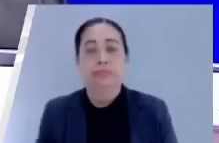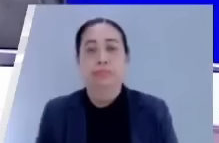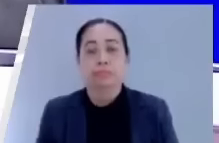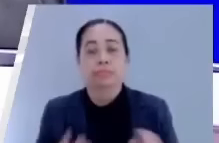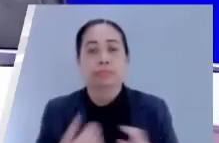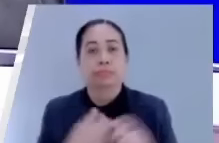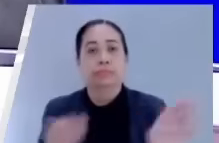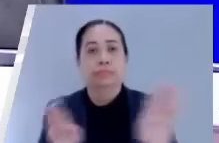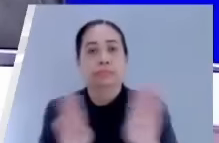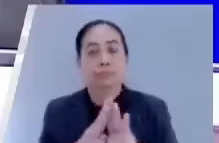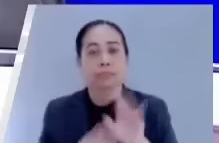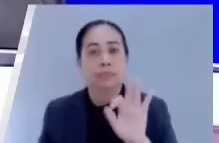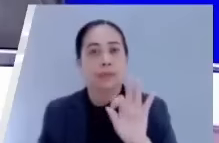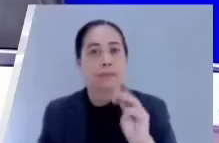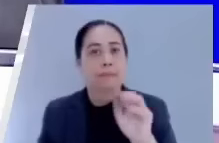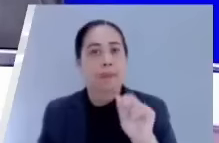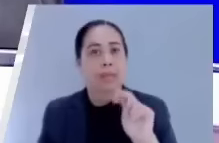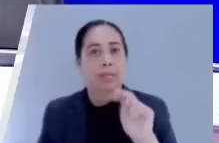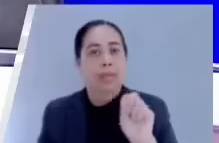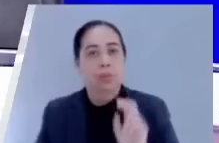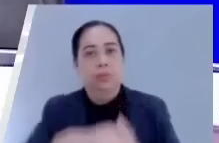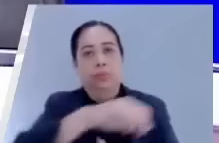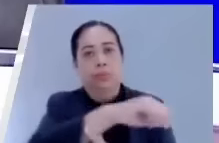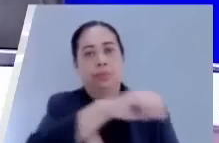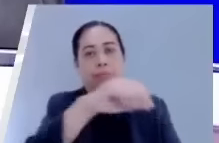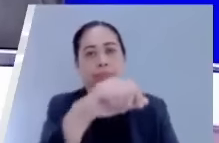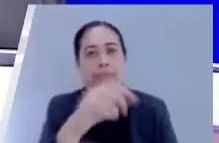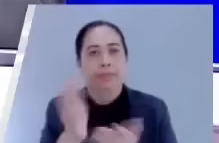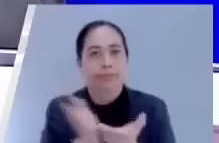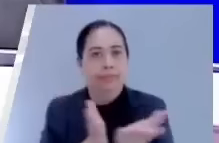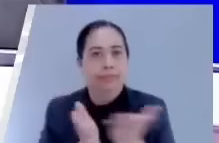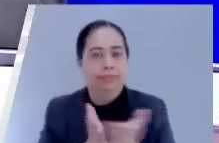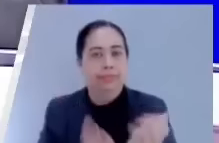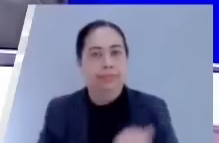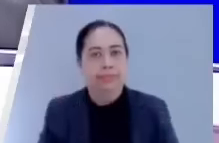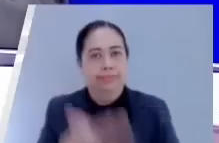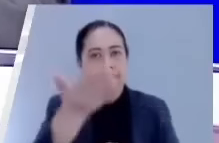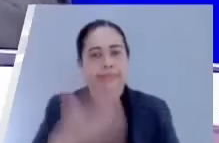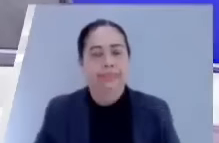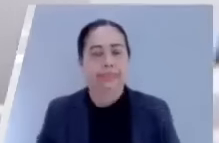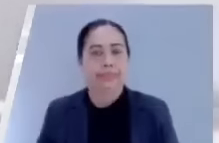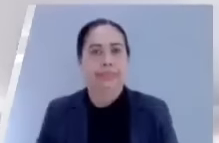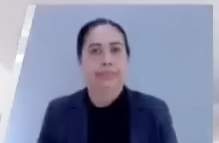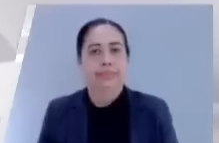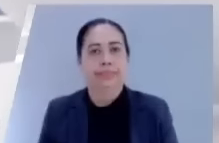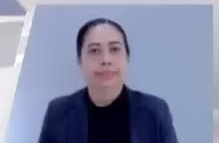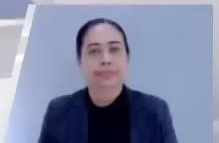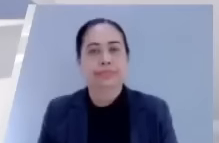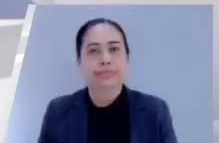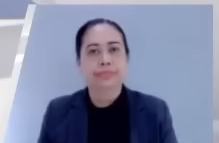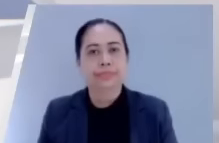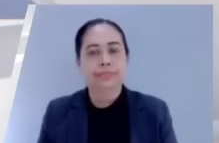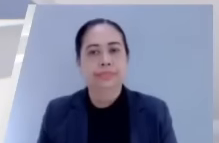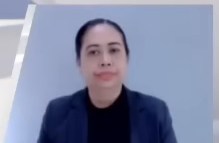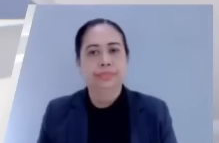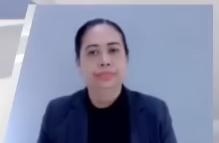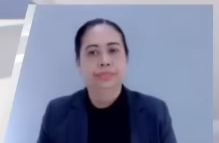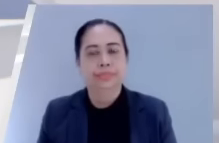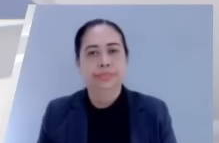Silipin natin ang sitwasyon ng mga motorista at commuter doon sa unang balita live ni James Agustin. James!